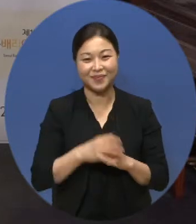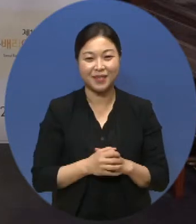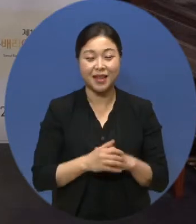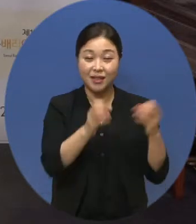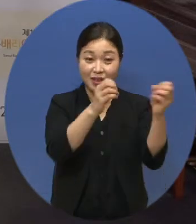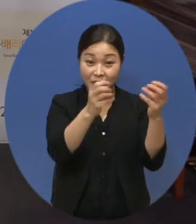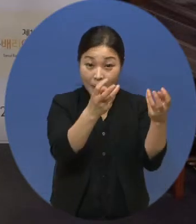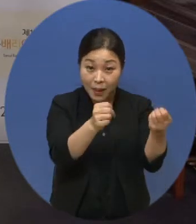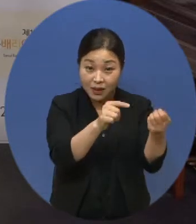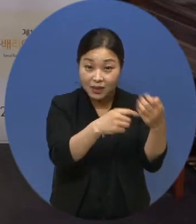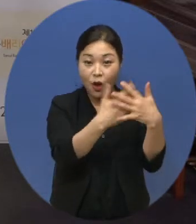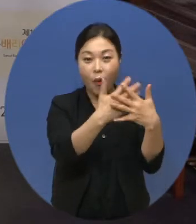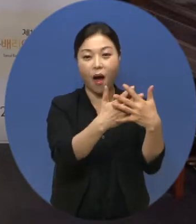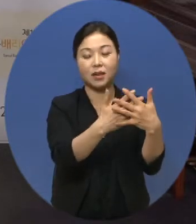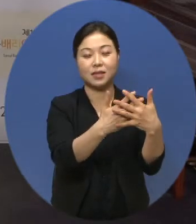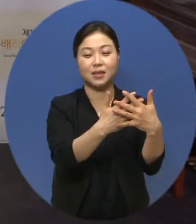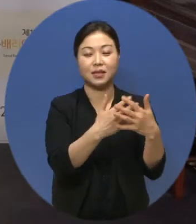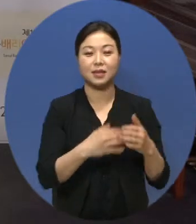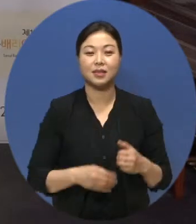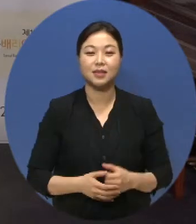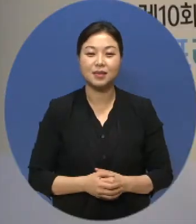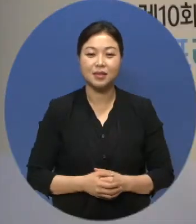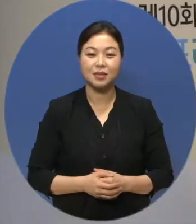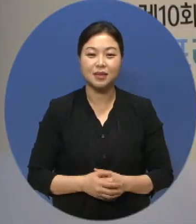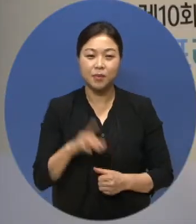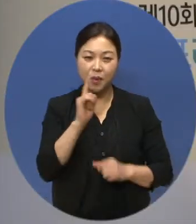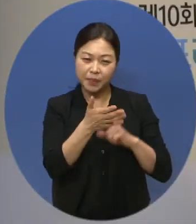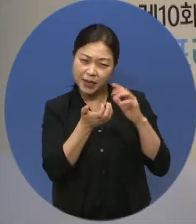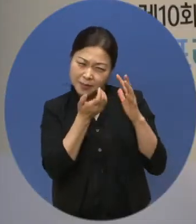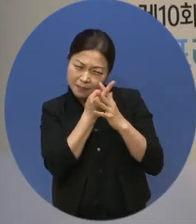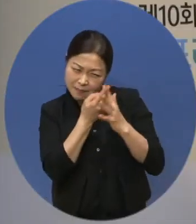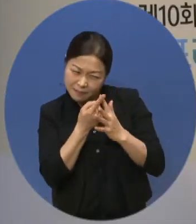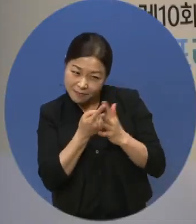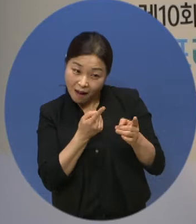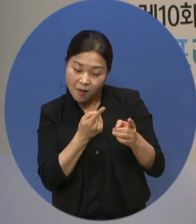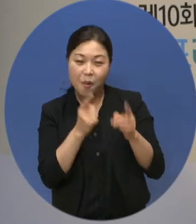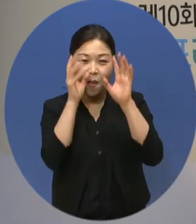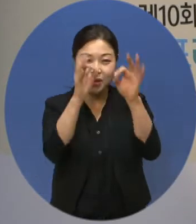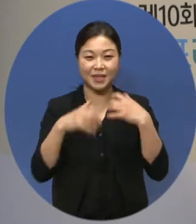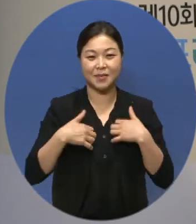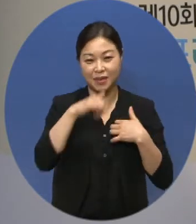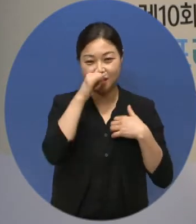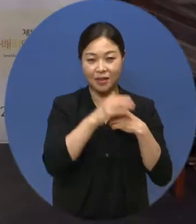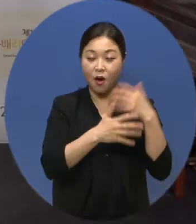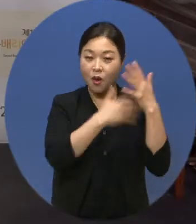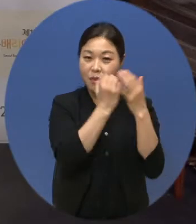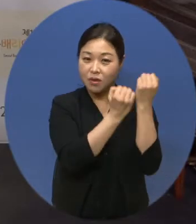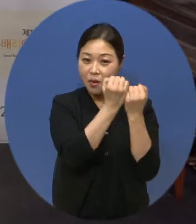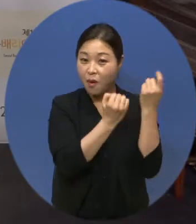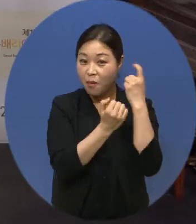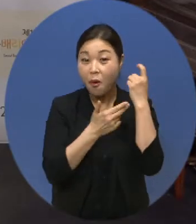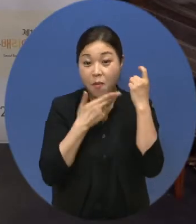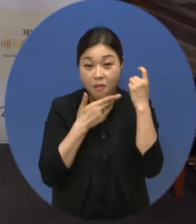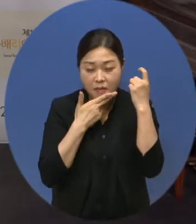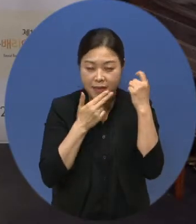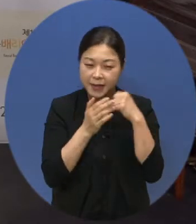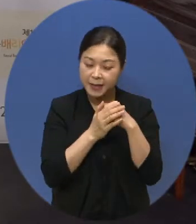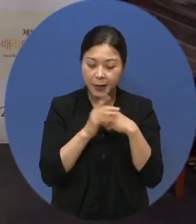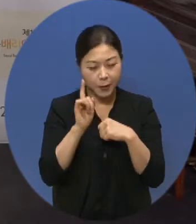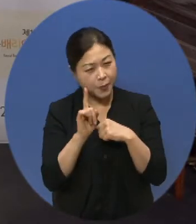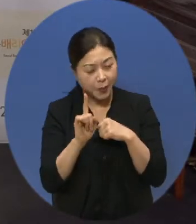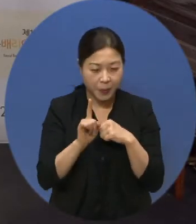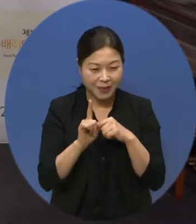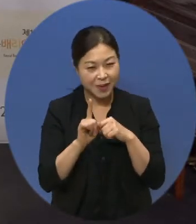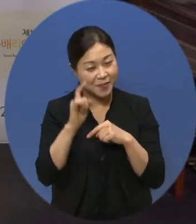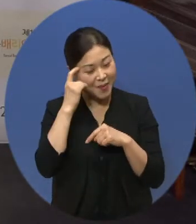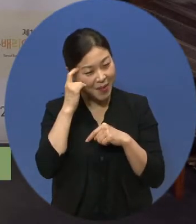많은 영화는 좀 이 뭐라 그럴까 예측을 하면서 보는 재미가 있어요. 화면 해설이 없으면 예측을 하면서 보는